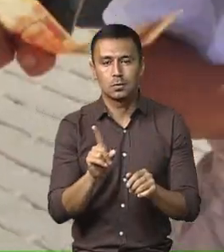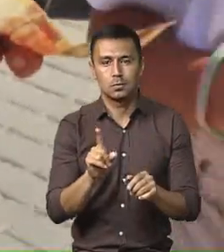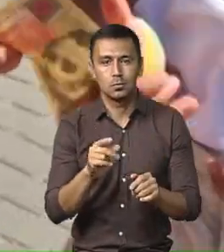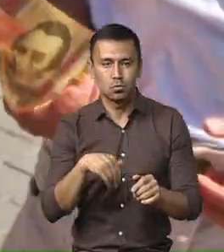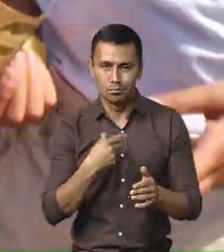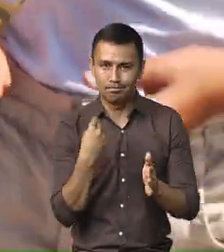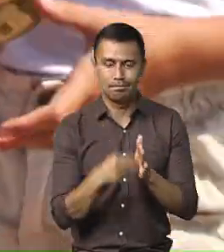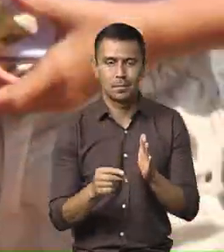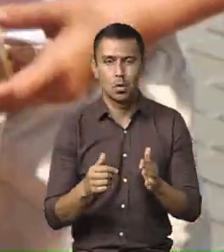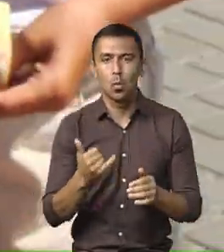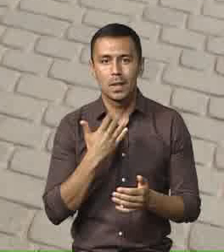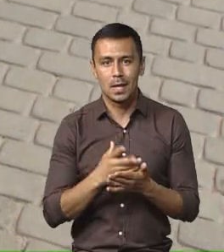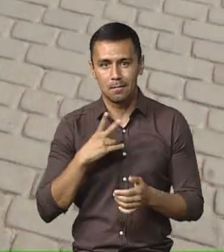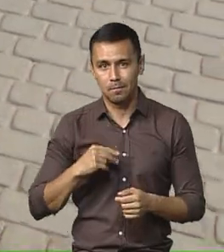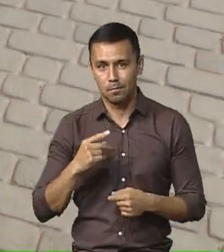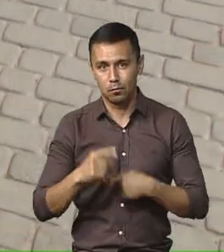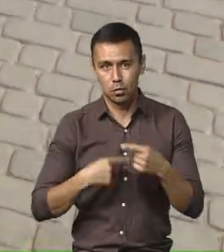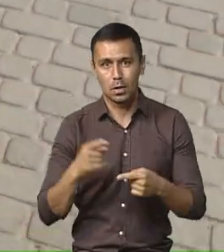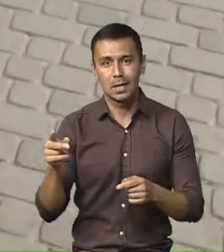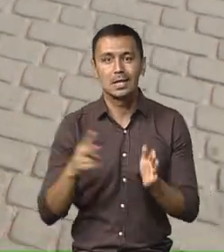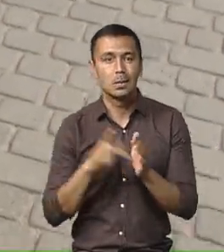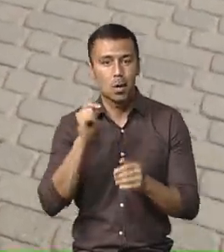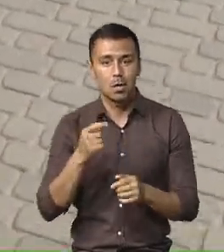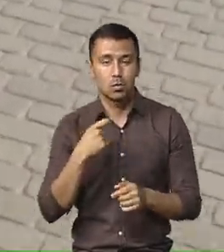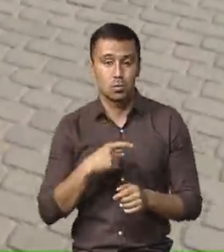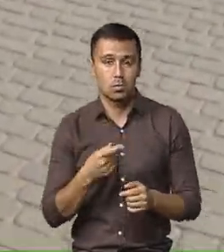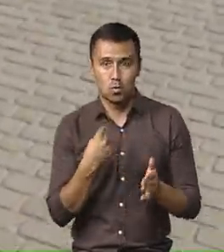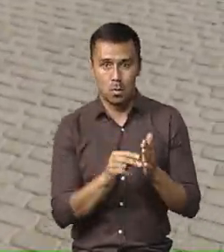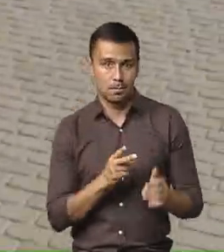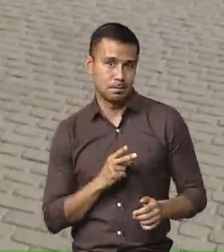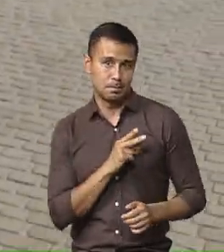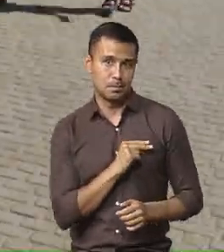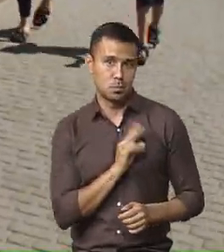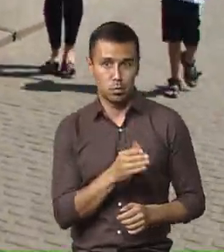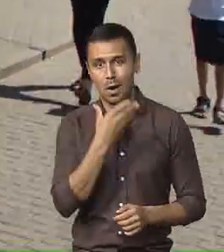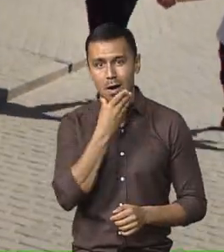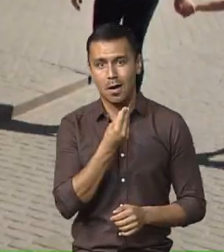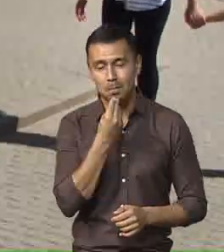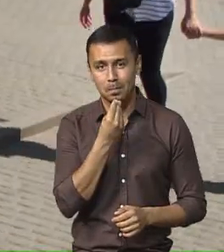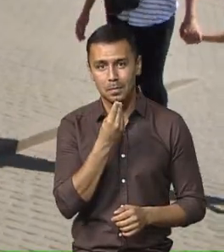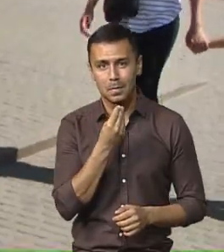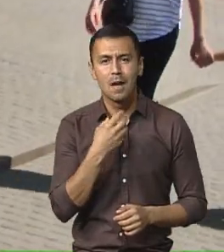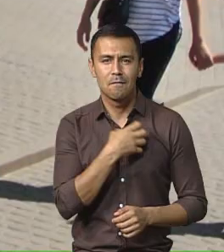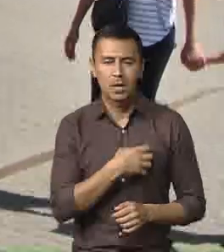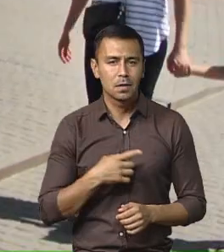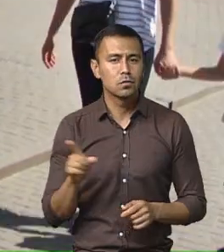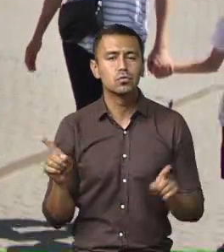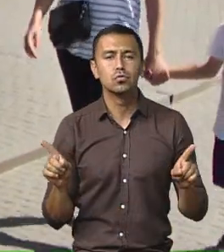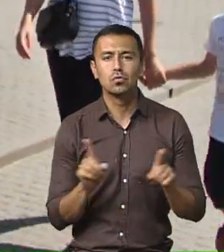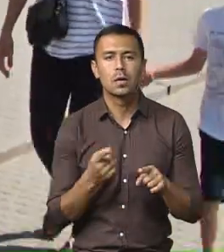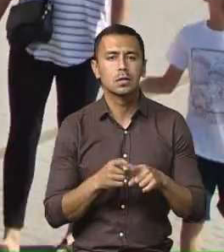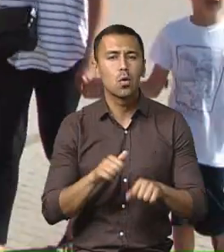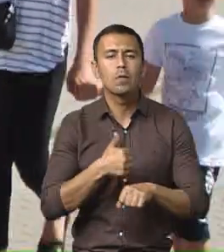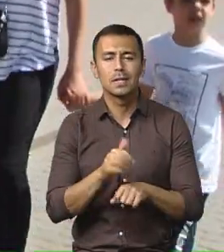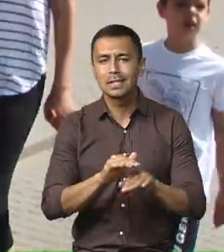дітей. Є така внучечка, в мене її 7 років, і вона собі тако прицепить тут, і де їй гарно. Та хіба важливо, що це от головне,